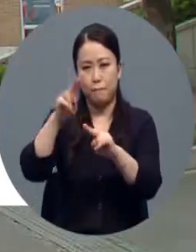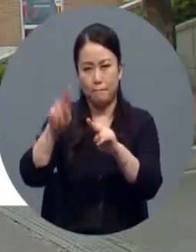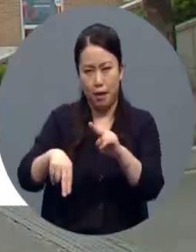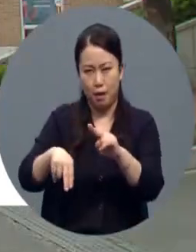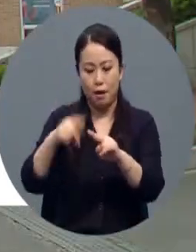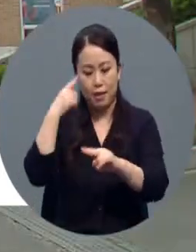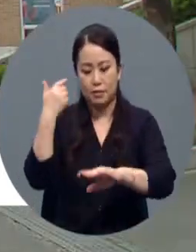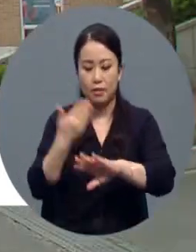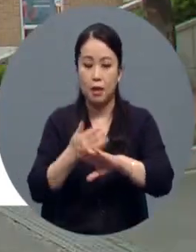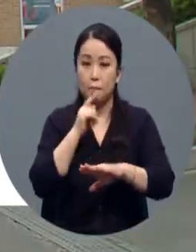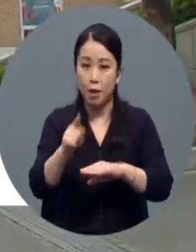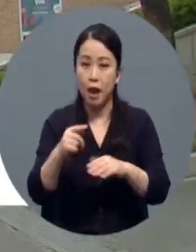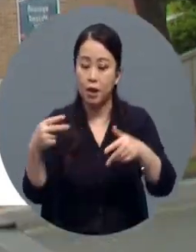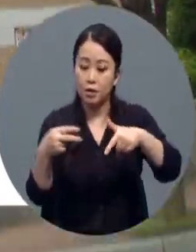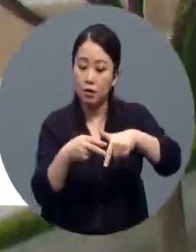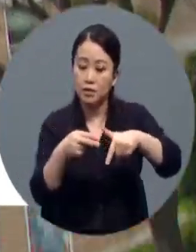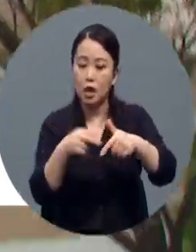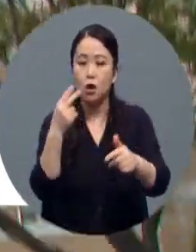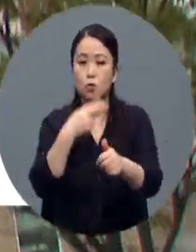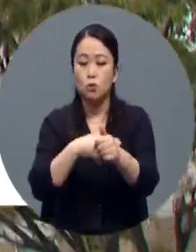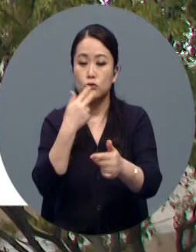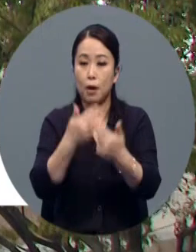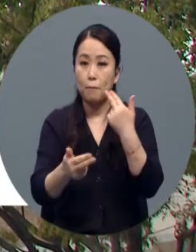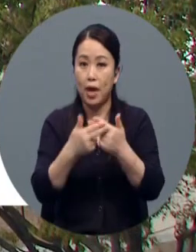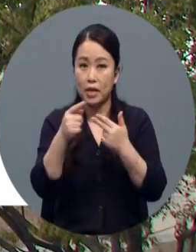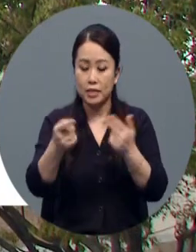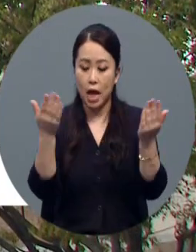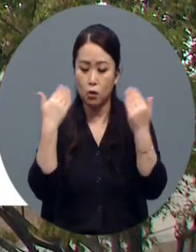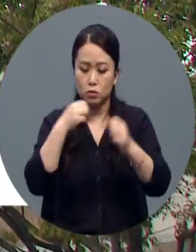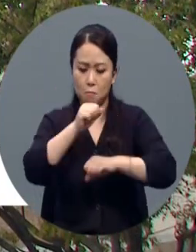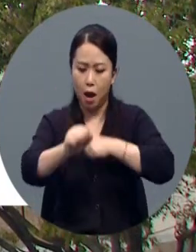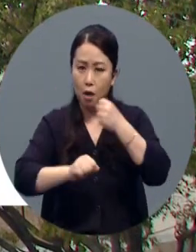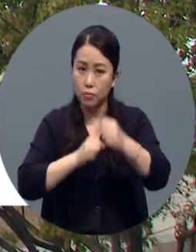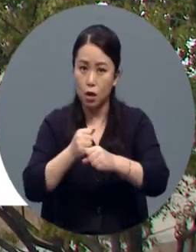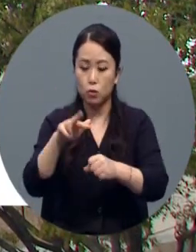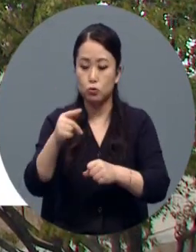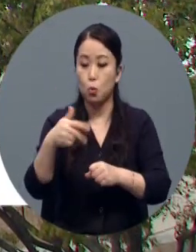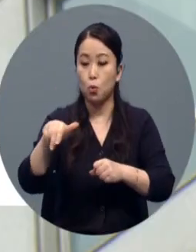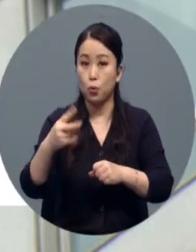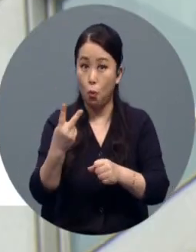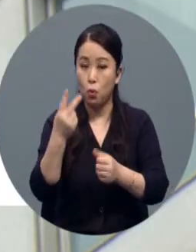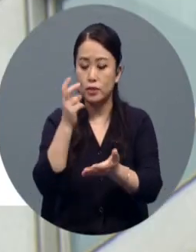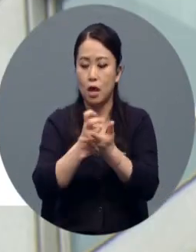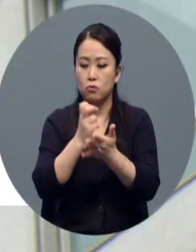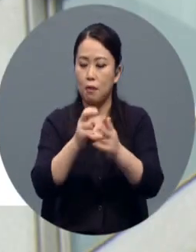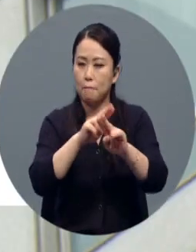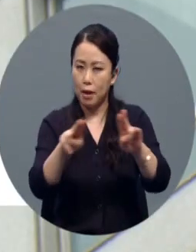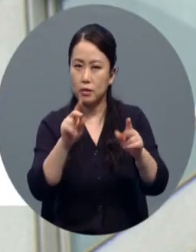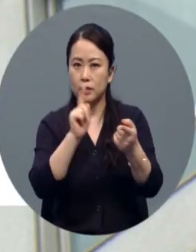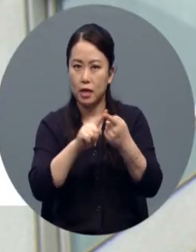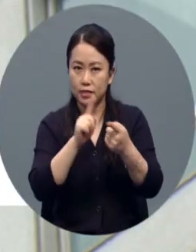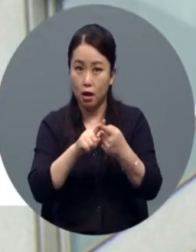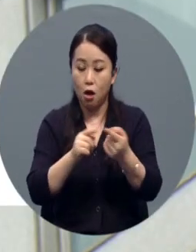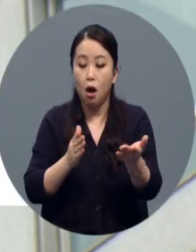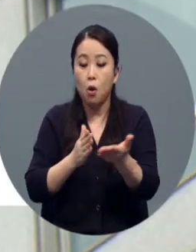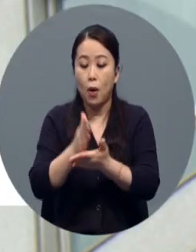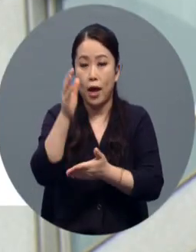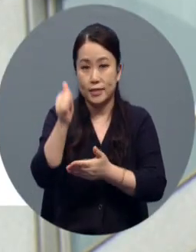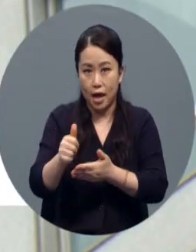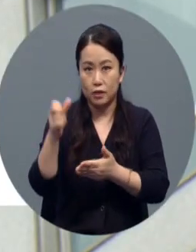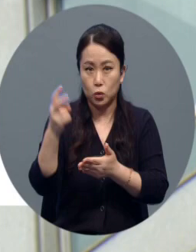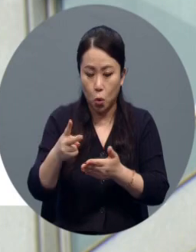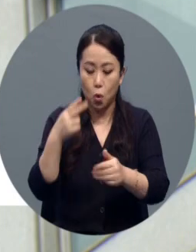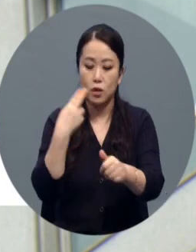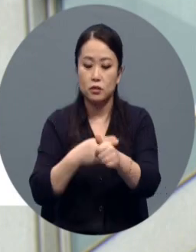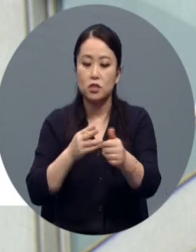있습니다. 경성대 교수협의회는 학교 측의 일방적인 조교제도 폐지에 학과장과 전공지도 보직